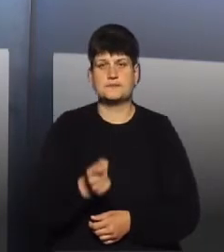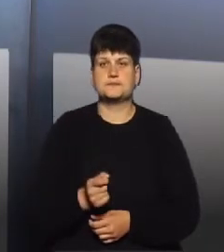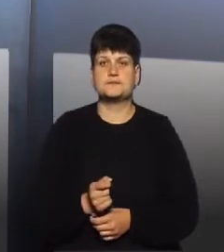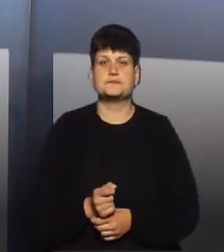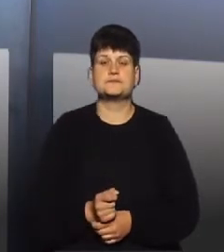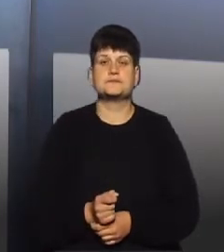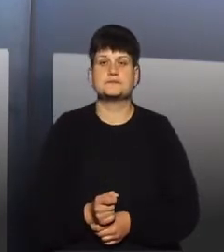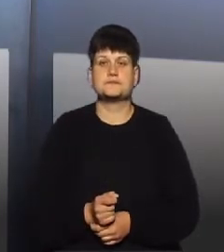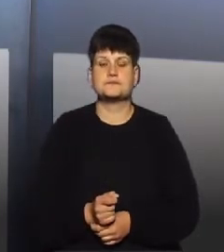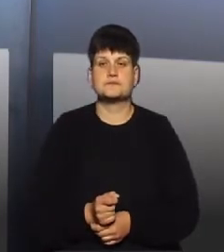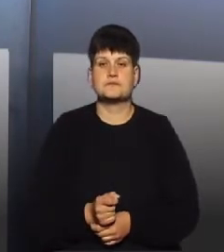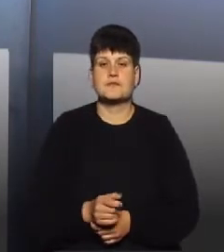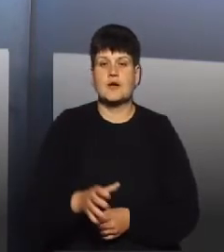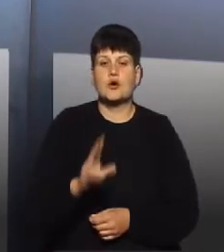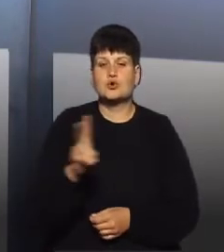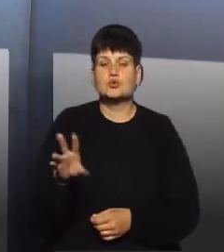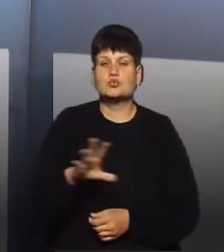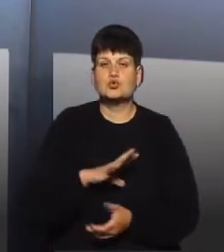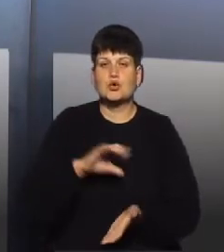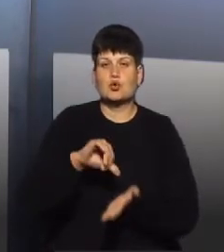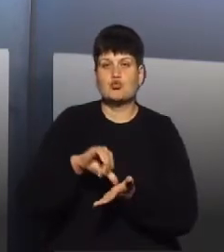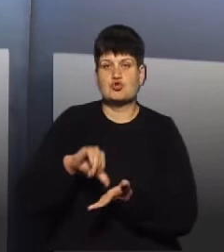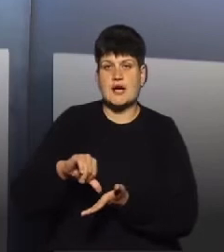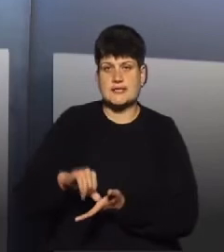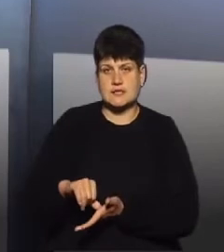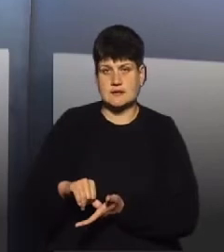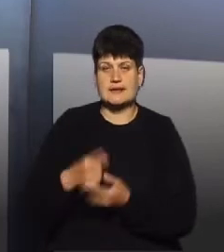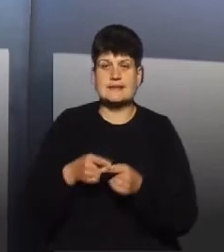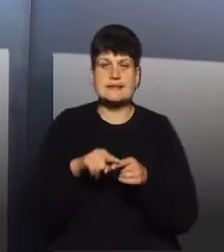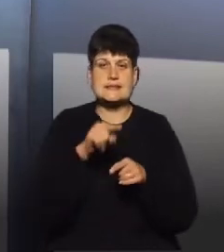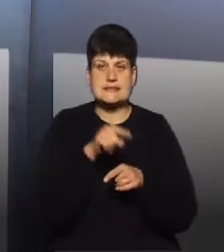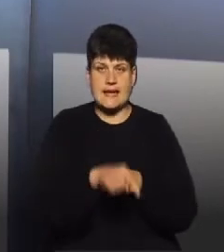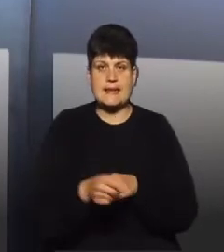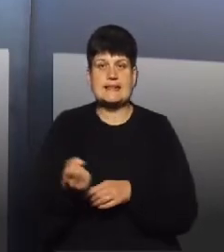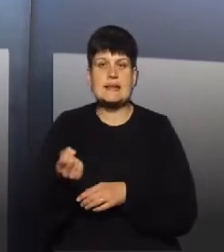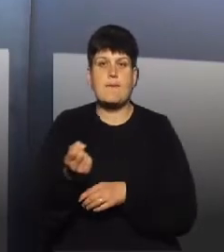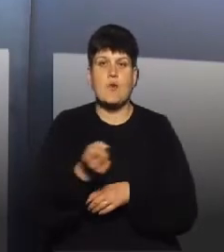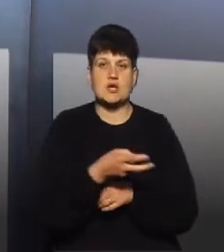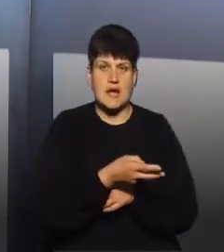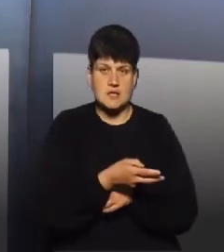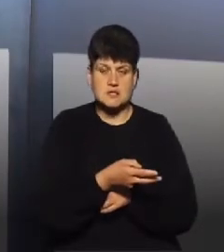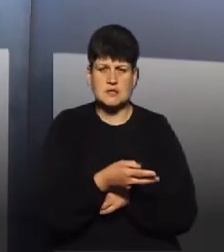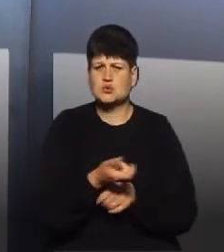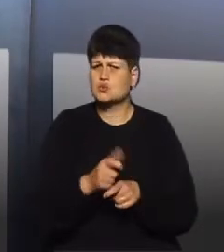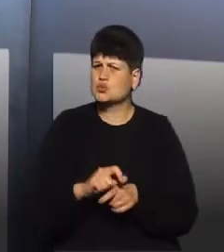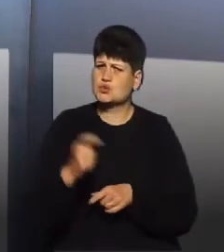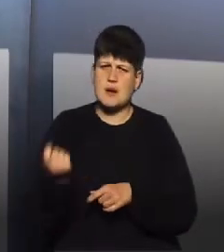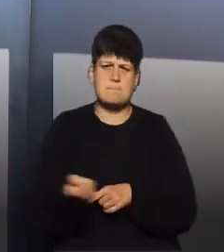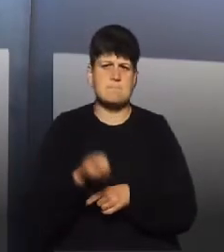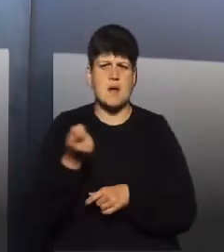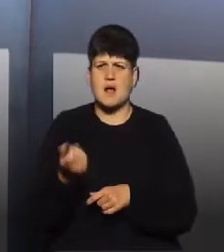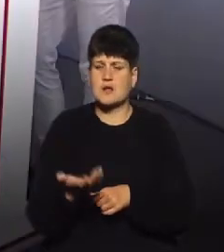тобто були учасниками оцієї депортації. Дуже мало. Це, рахуйте,